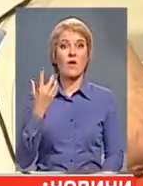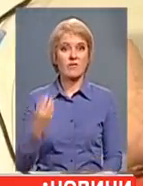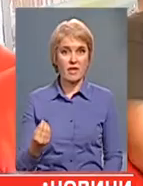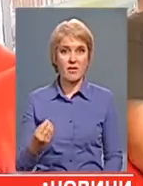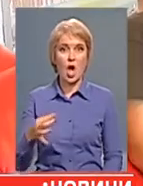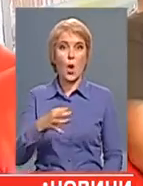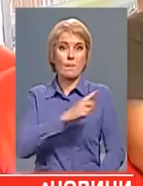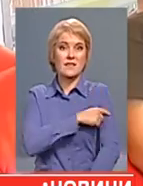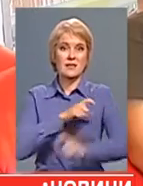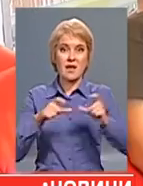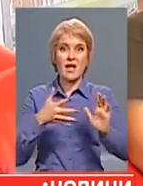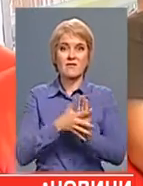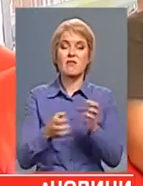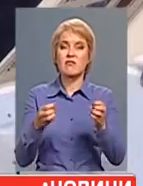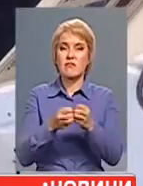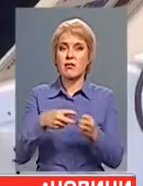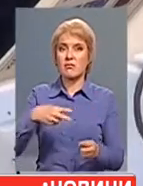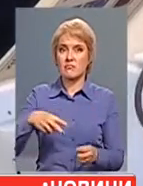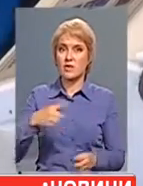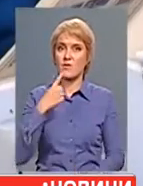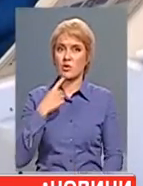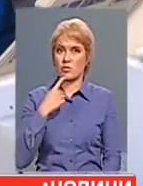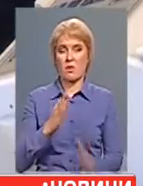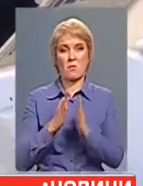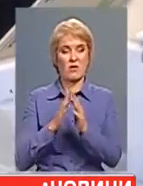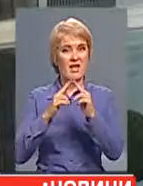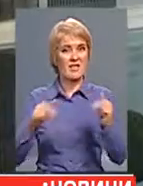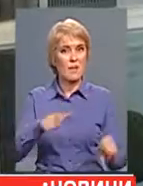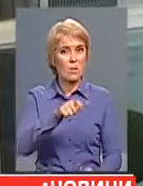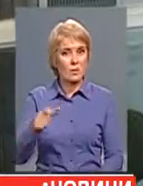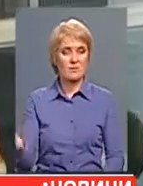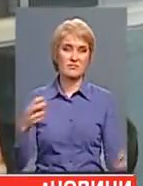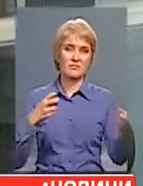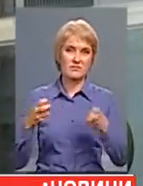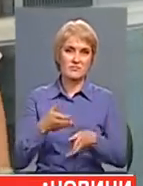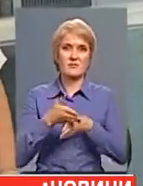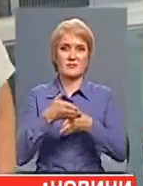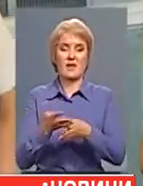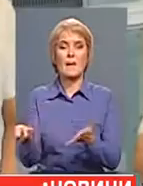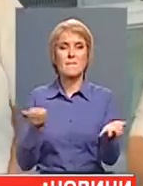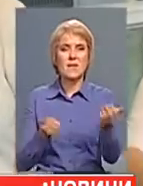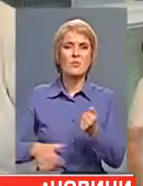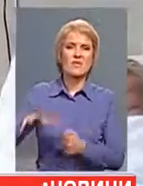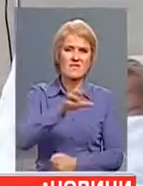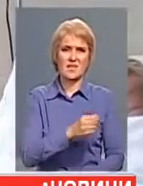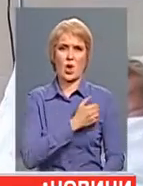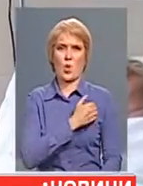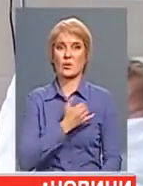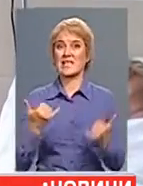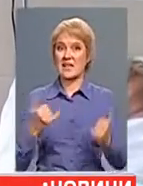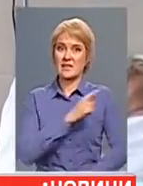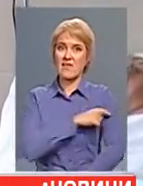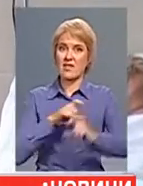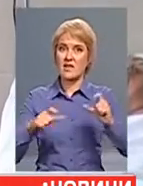більше 10 літрів крові. Тому медики закликають дніпропетровців ставати донорами. Кажуть, приймуть усіх охочих. Зараз у лікарні близько